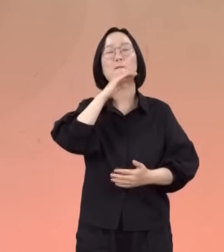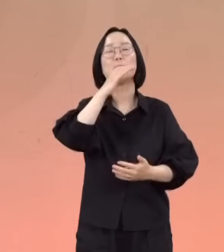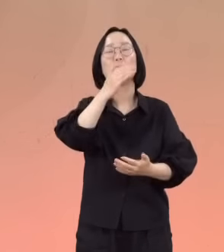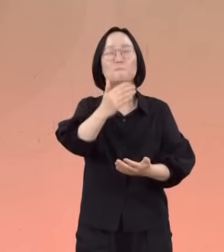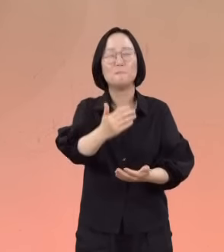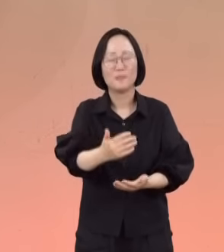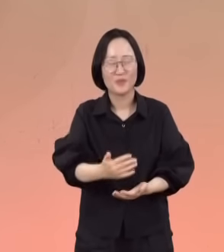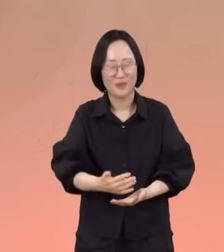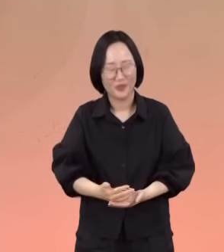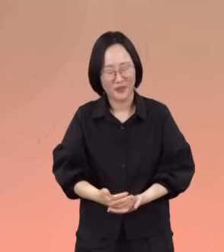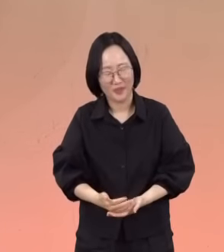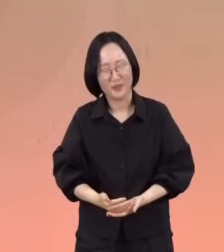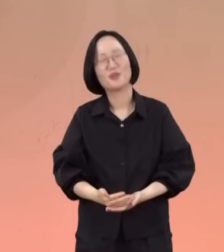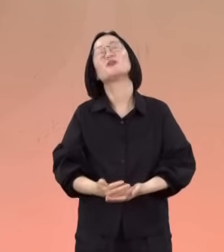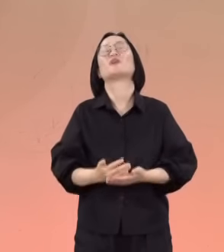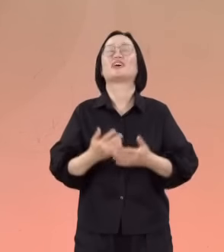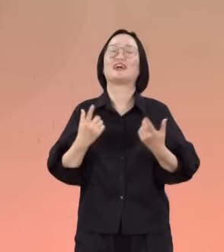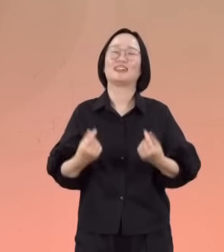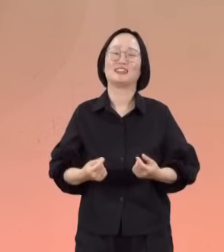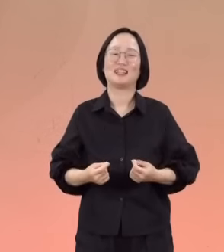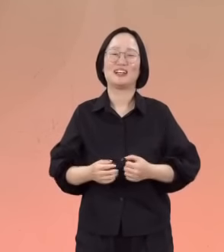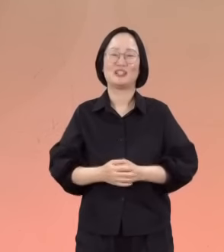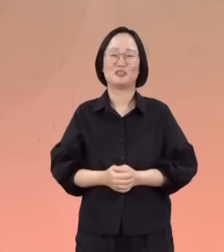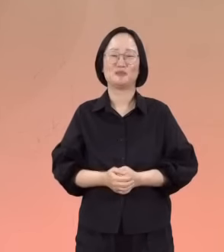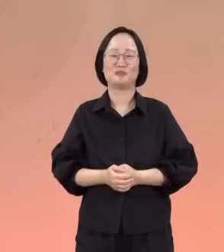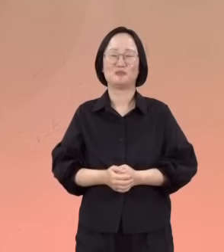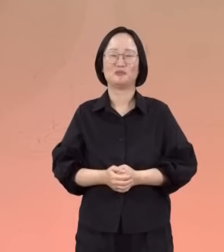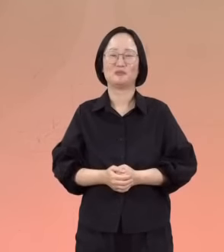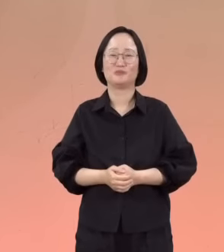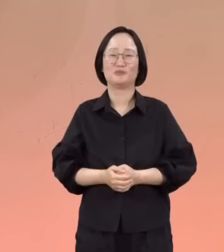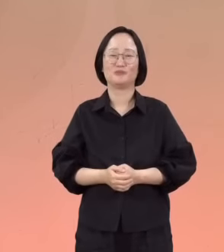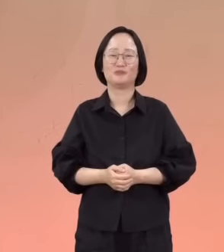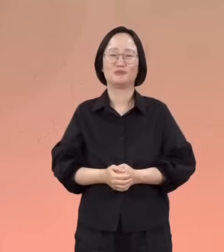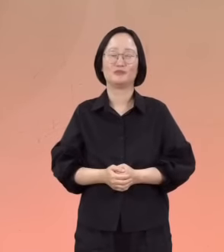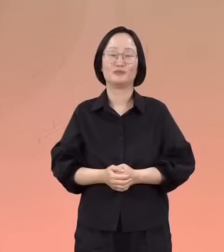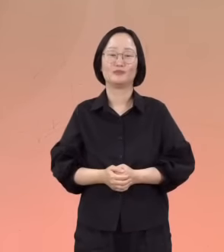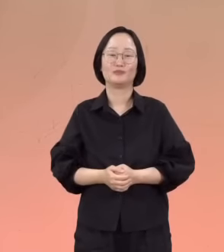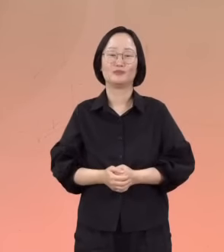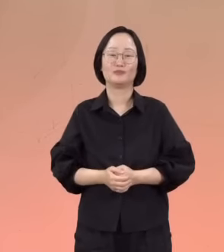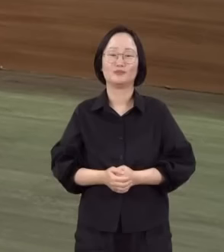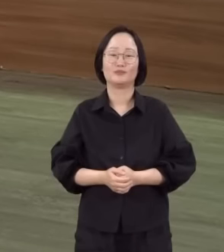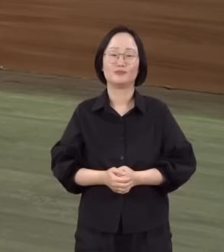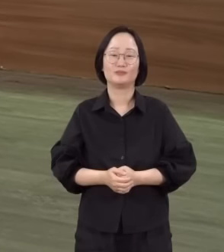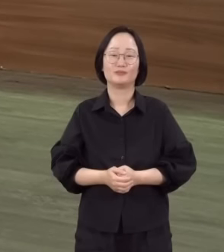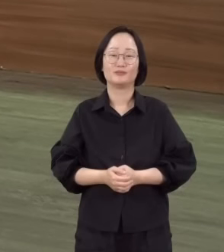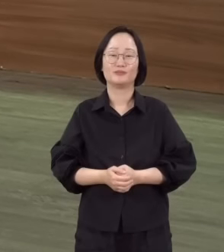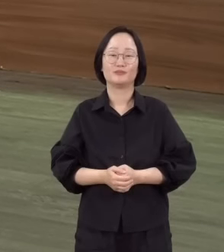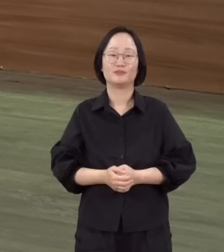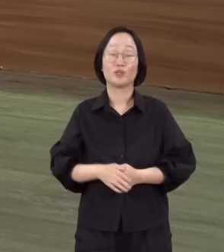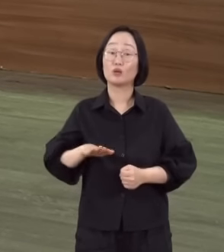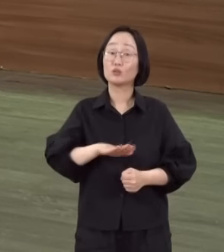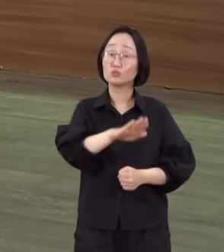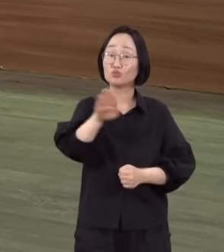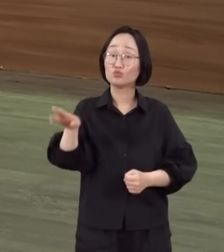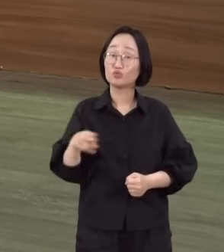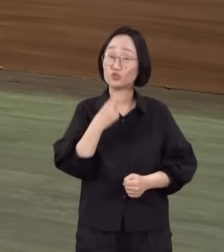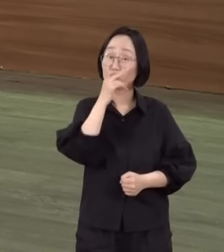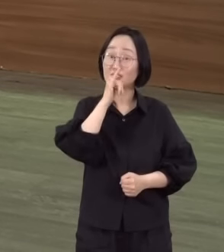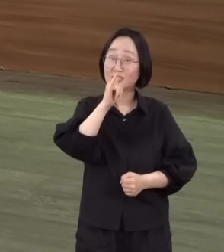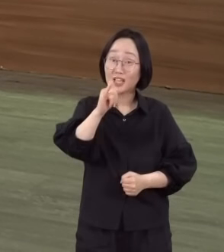잡채 그 감동 그래요 그래서 여러분 우리